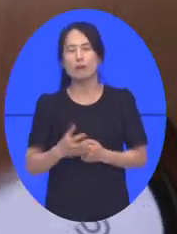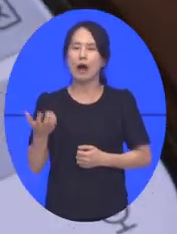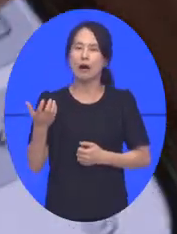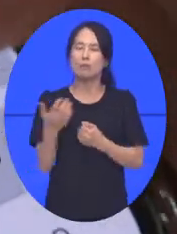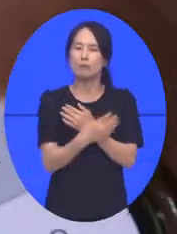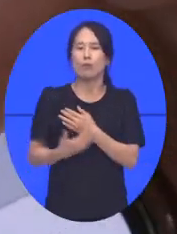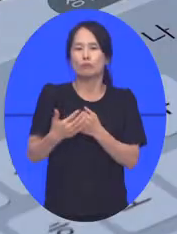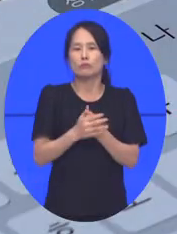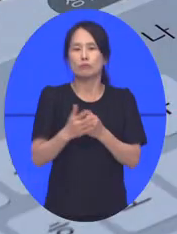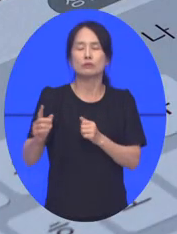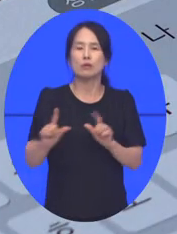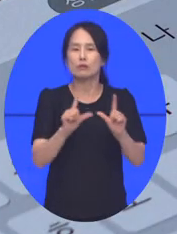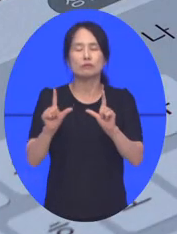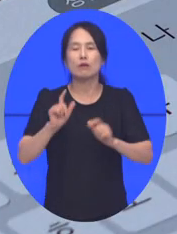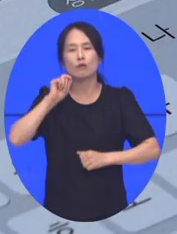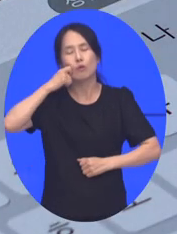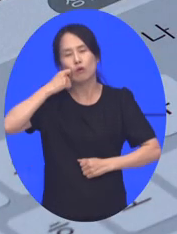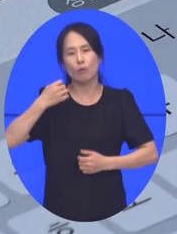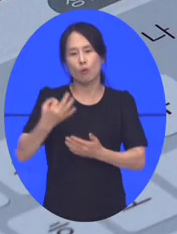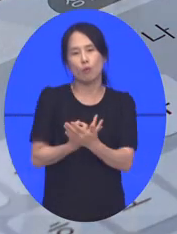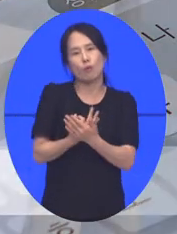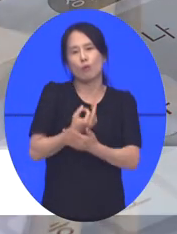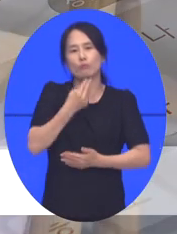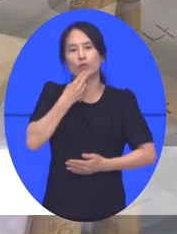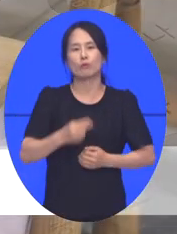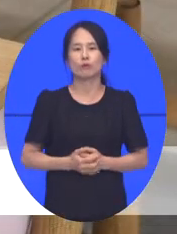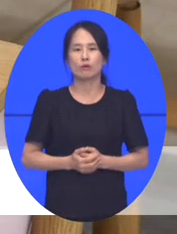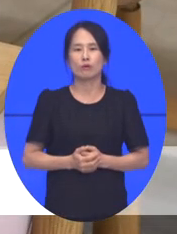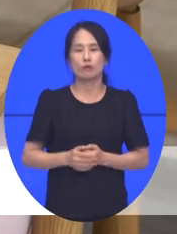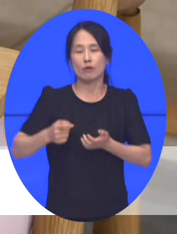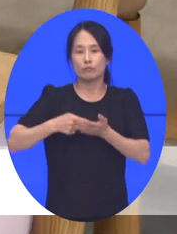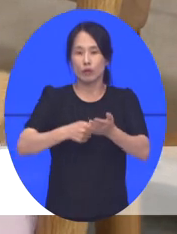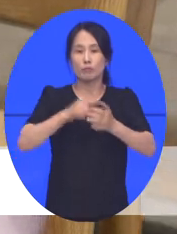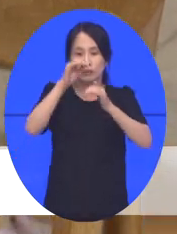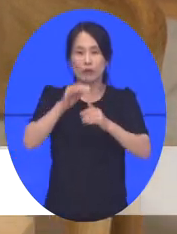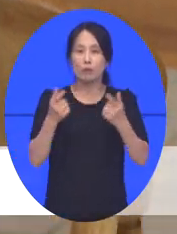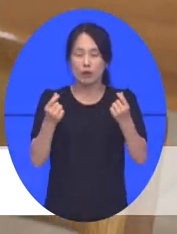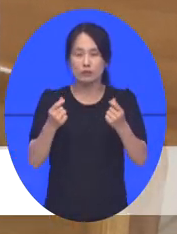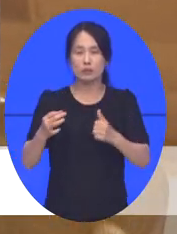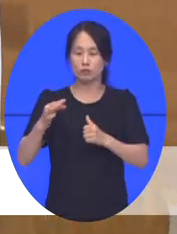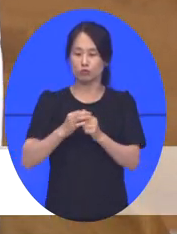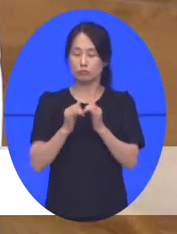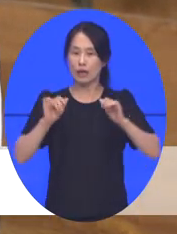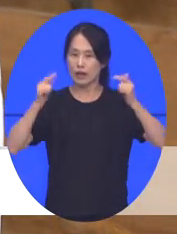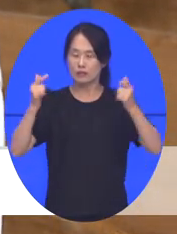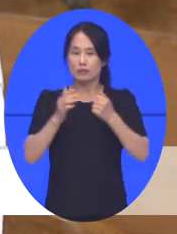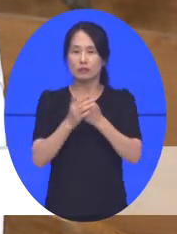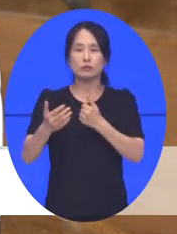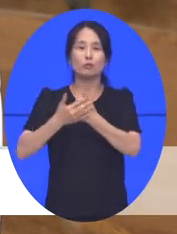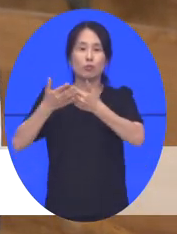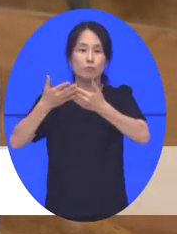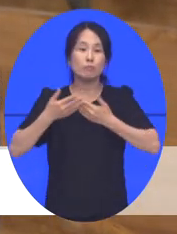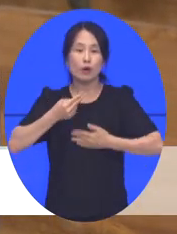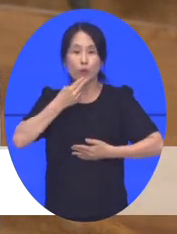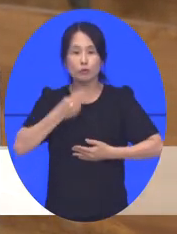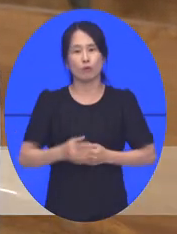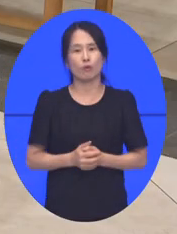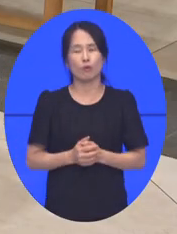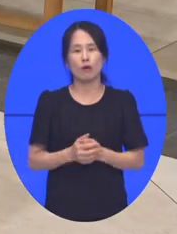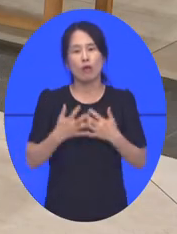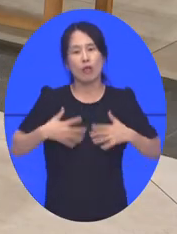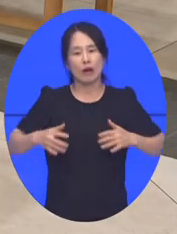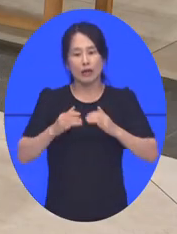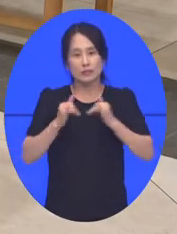없어 당장 생활비도 시급했습니다. 제보한 사례처럼 기초생활수급자가 아니라 지원을 받지 못하는 등